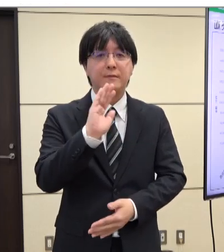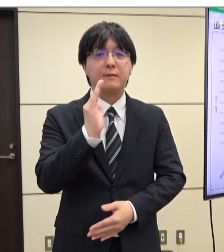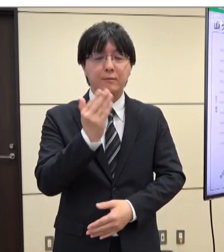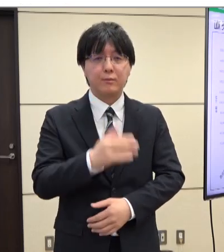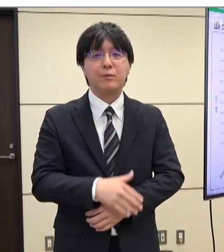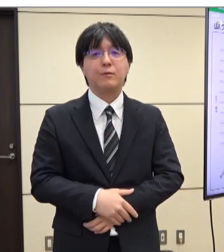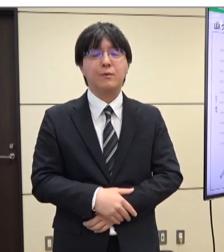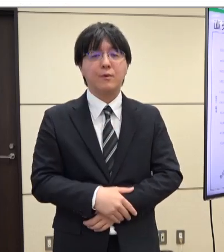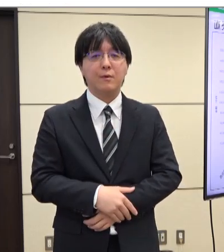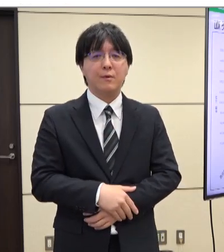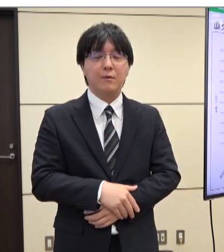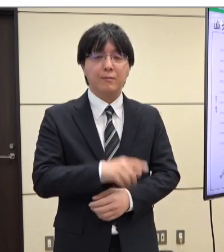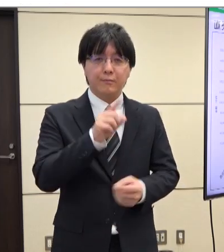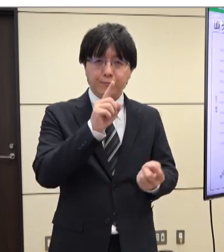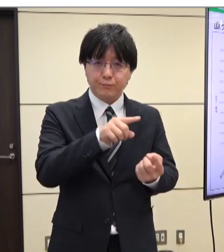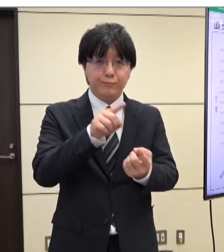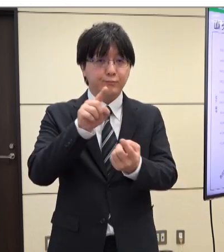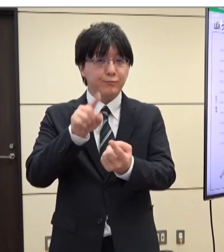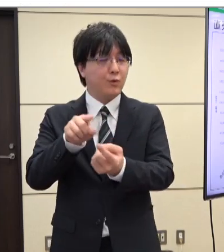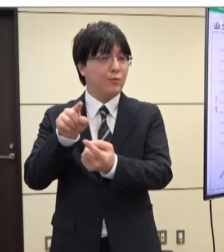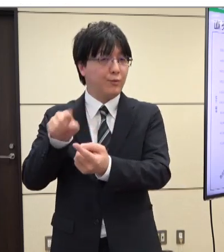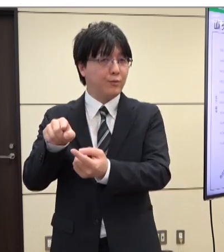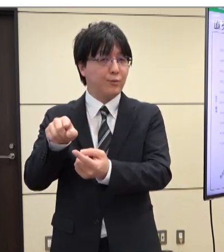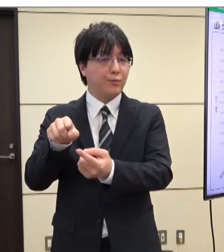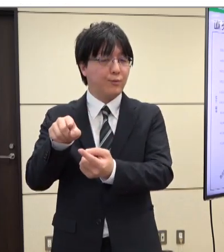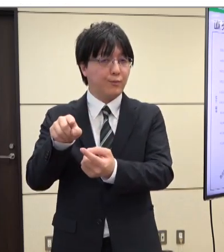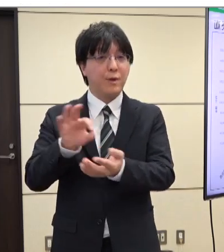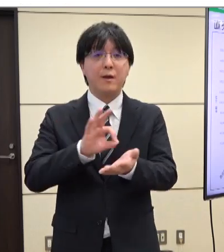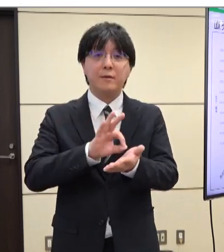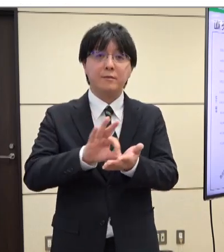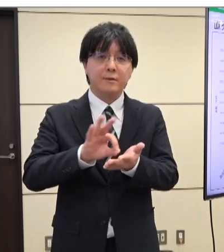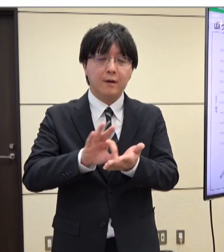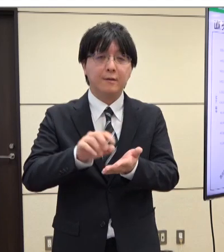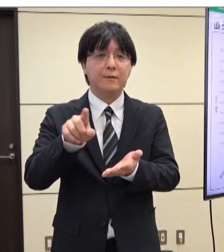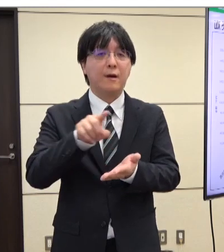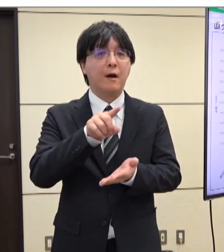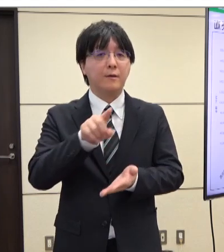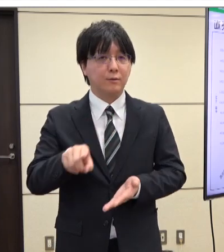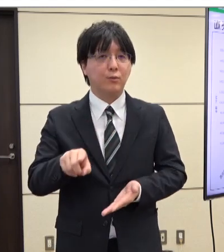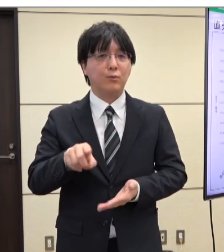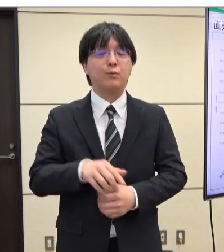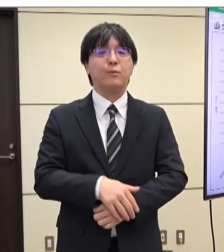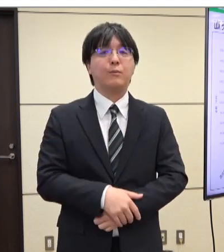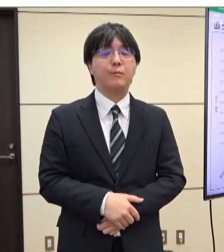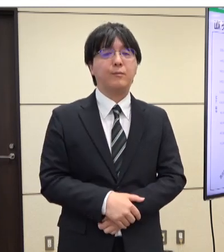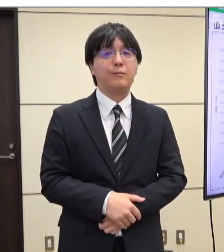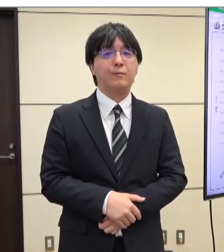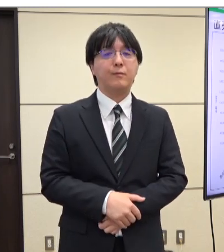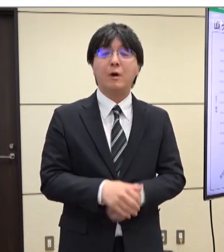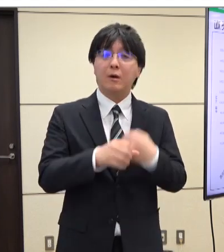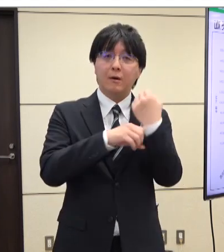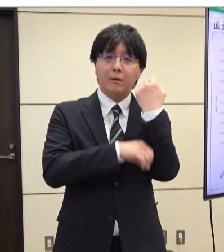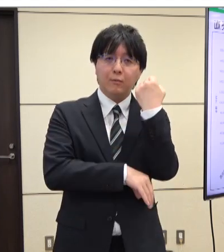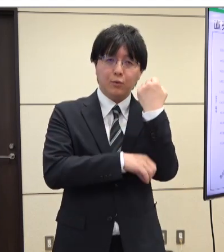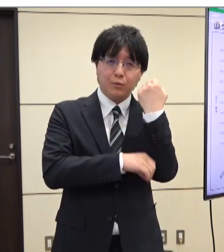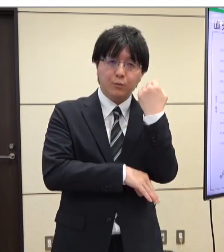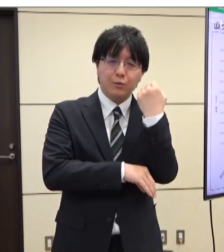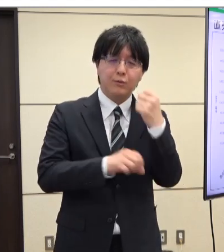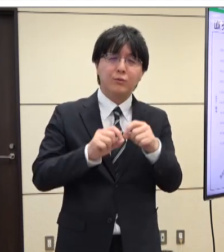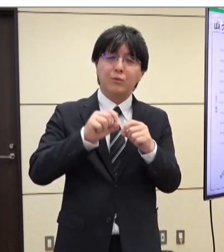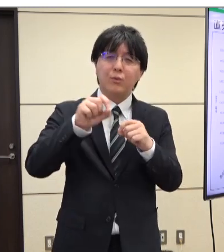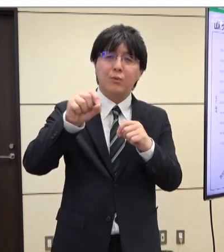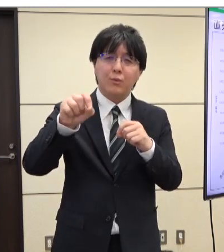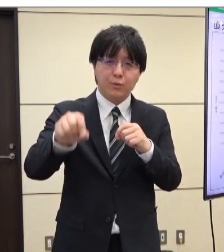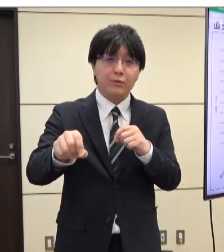Dポイントを使われた方ですね、こちらの方はちょっとそのもともとのどこからいらっしゃったか